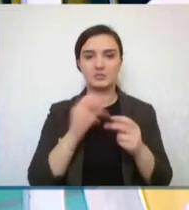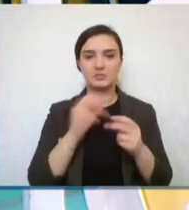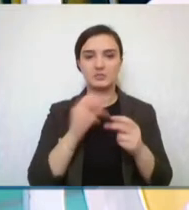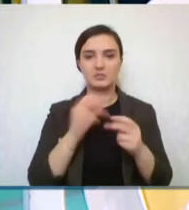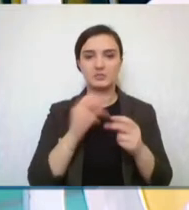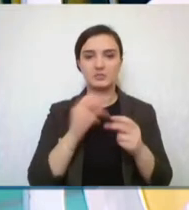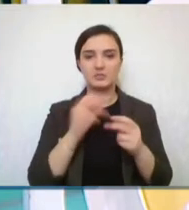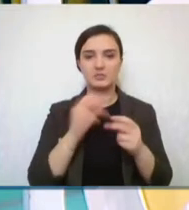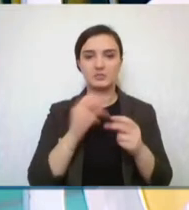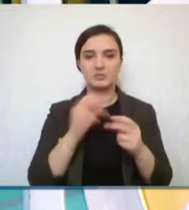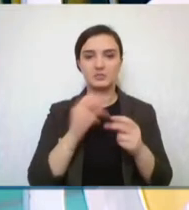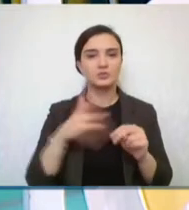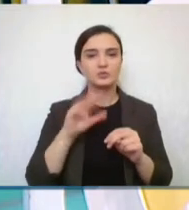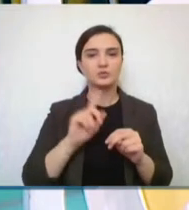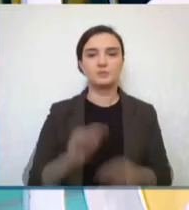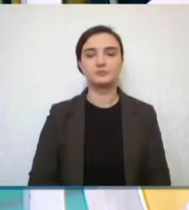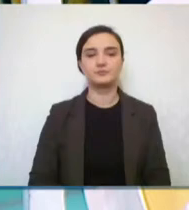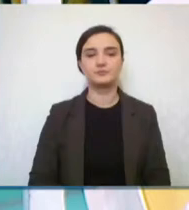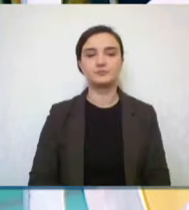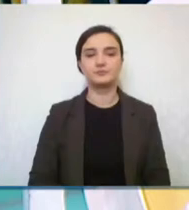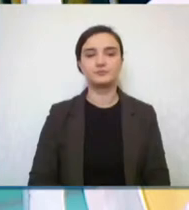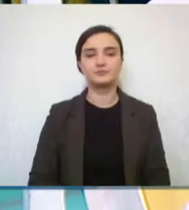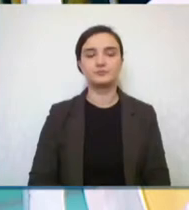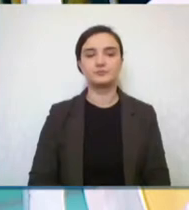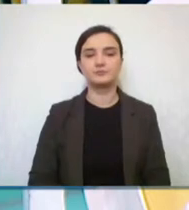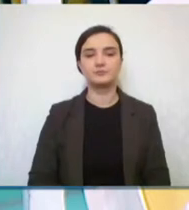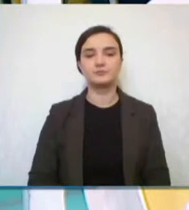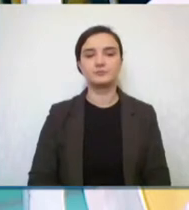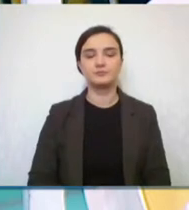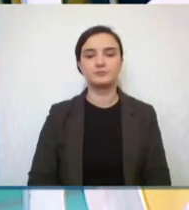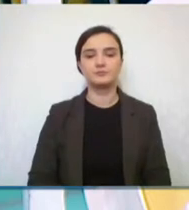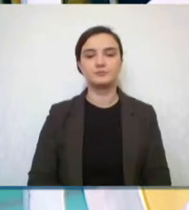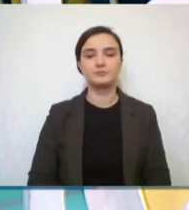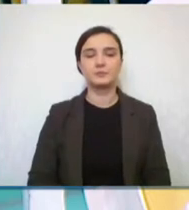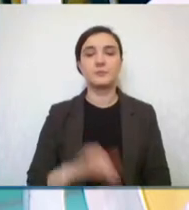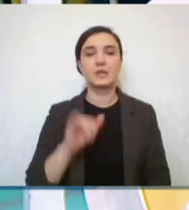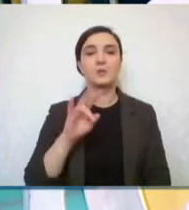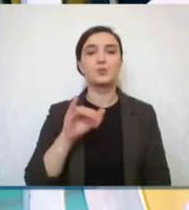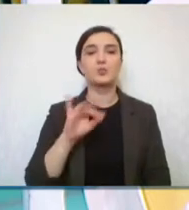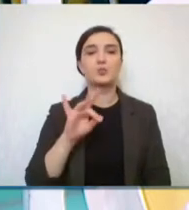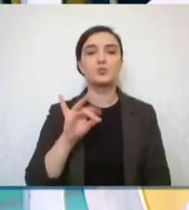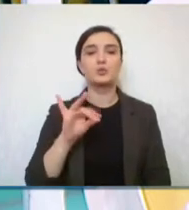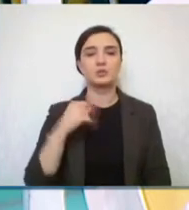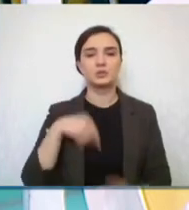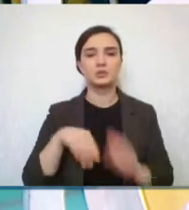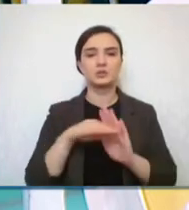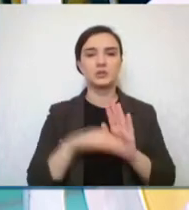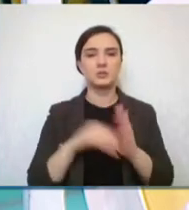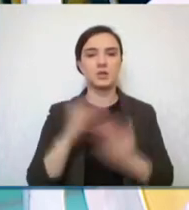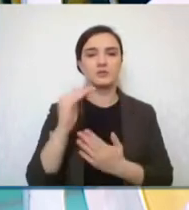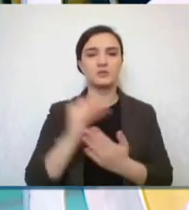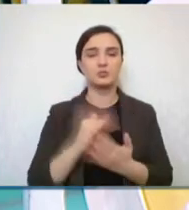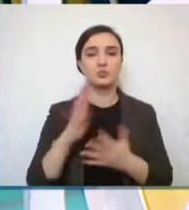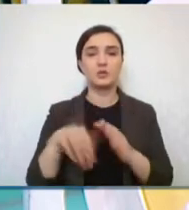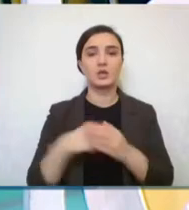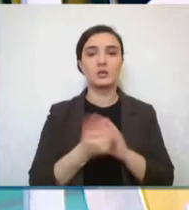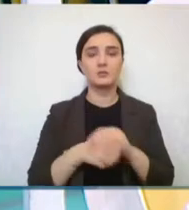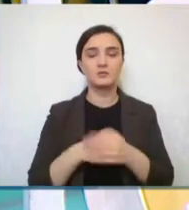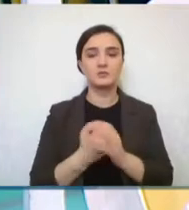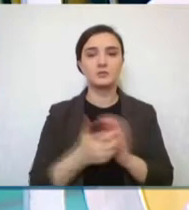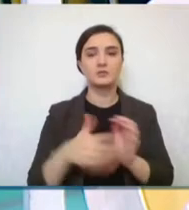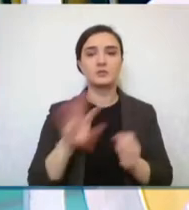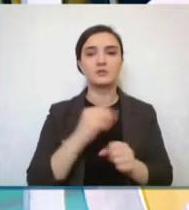პერმანენტულ შიშს აქვეითებს იმუნურ სისტემას. და თუ ჩვენ სიტუაციაზე ხელებს ვიბანთ და იმას ვიკეთებთ, რა ქვია, ხო, ამიტომ